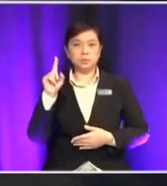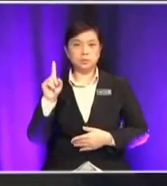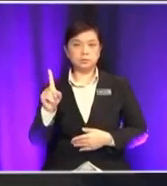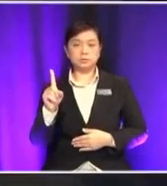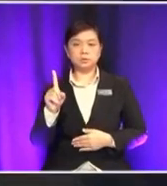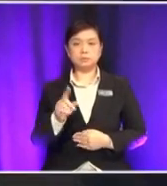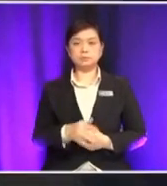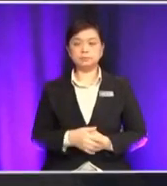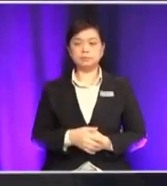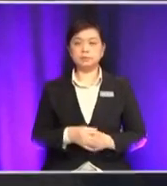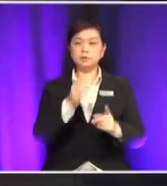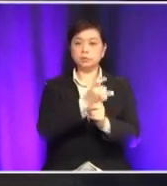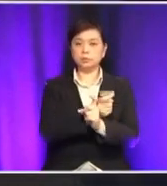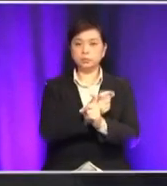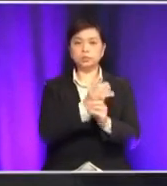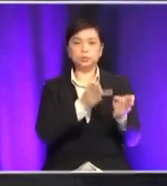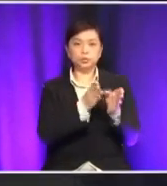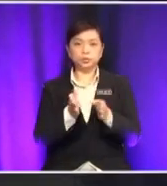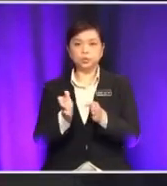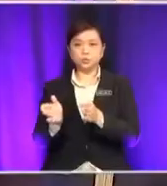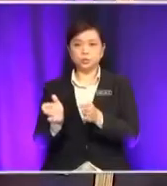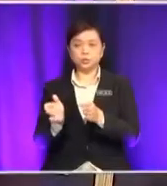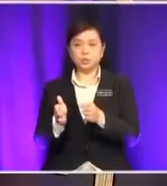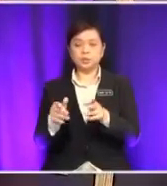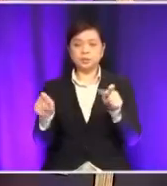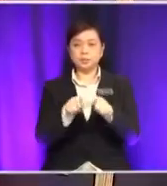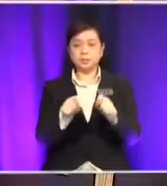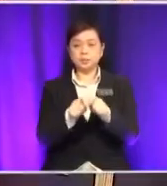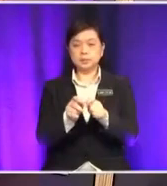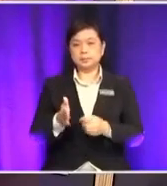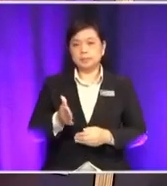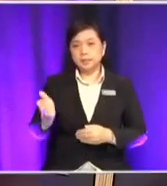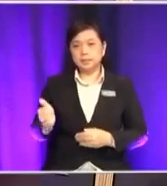menyusun Seperti apa tak bersebelahan